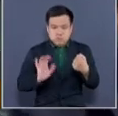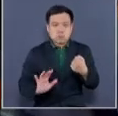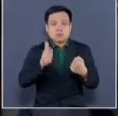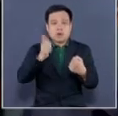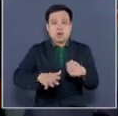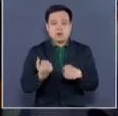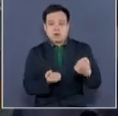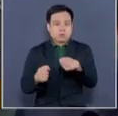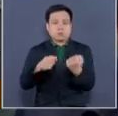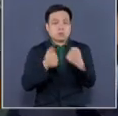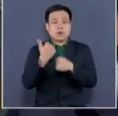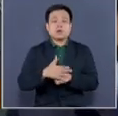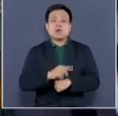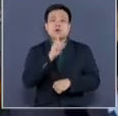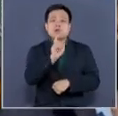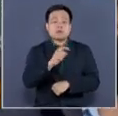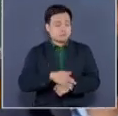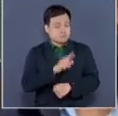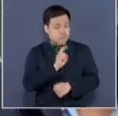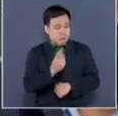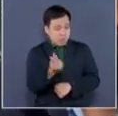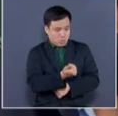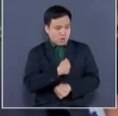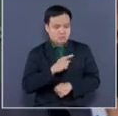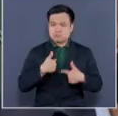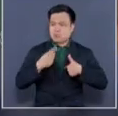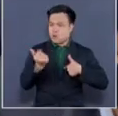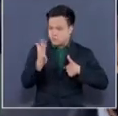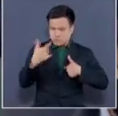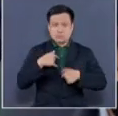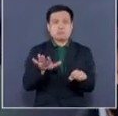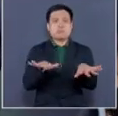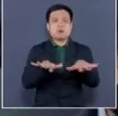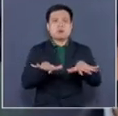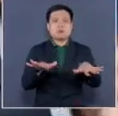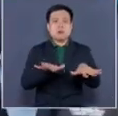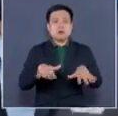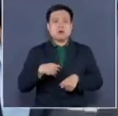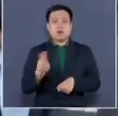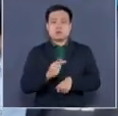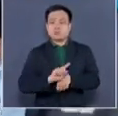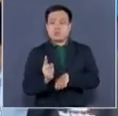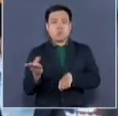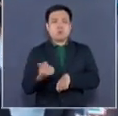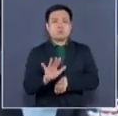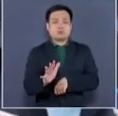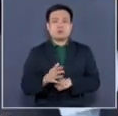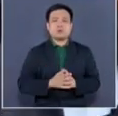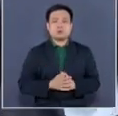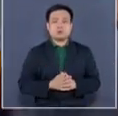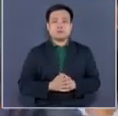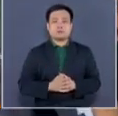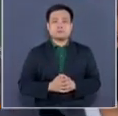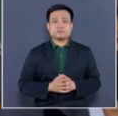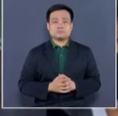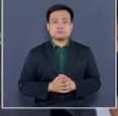แล้วขับมาเร็วแค่ไหนอะคะ ไม่ได้เร็วครับไม่ได้เร็ว ตอนแรกบอกเบรกไม่ทำงานแ